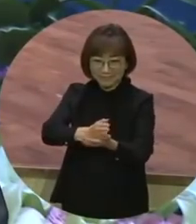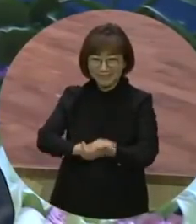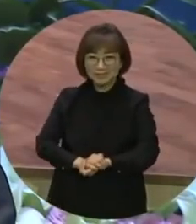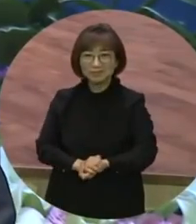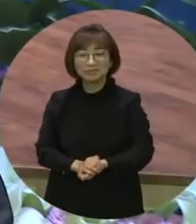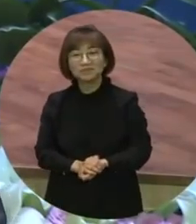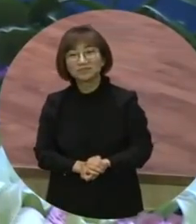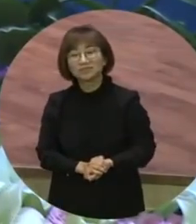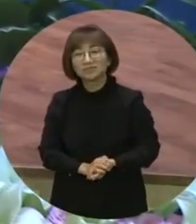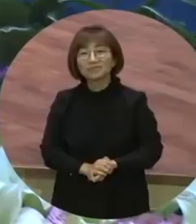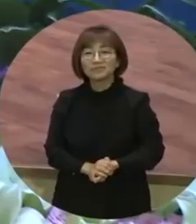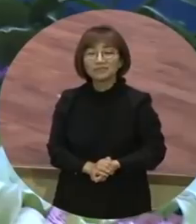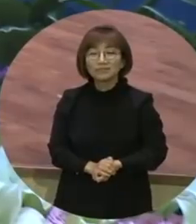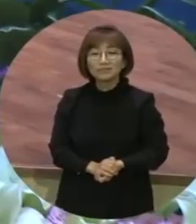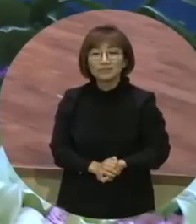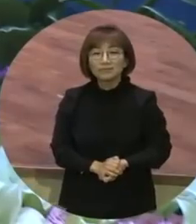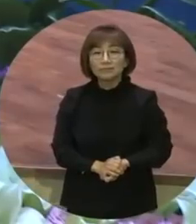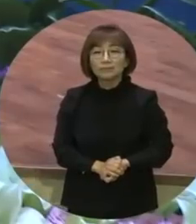우습다고요.